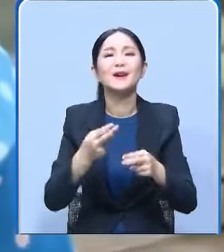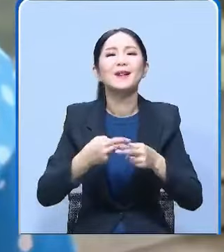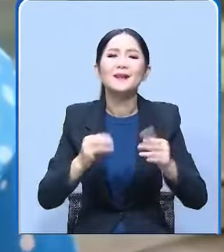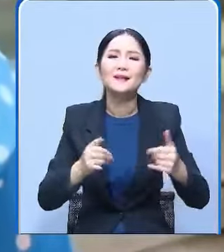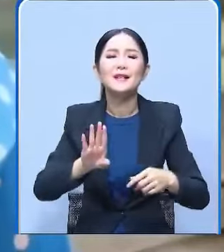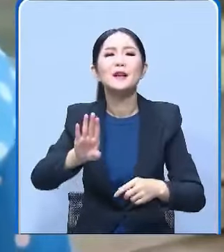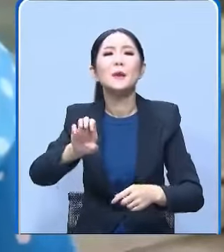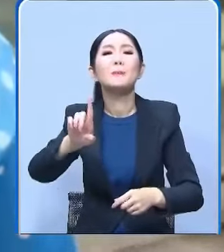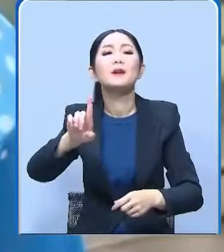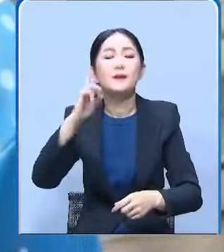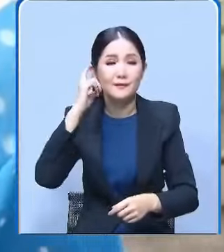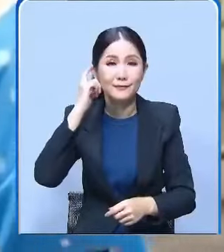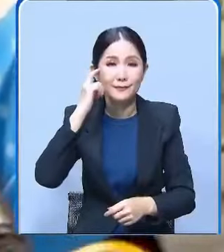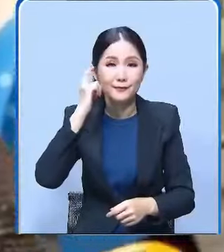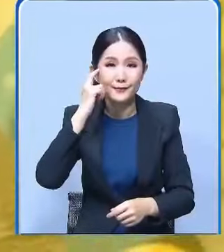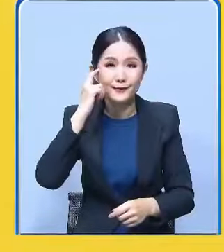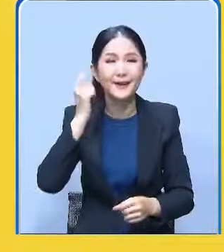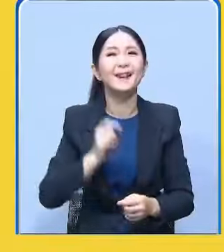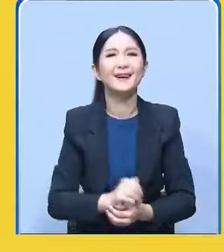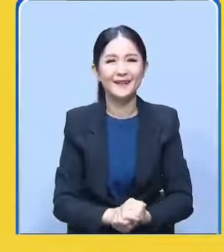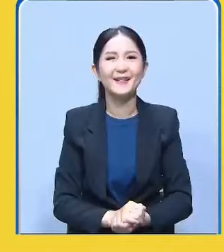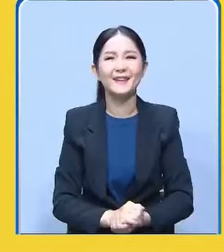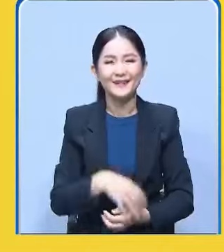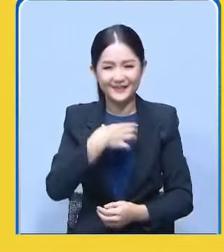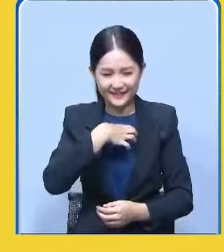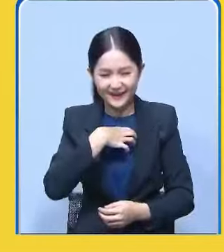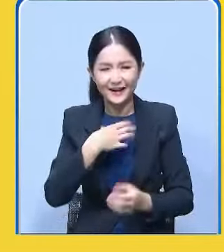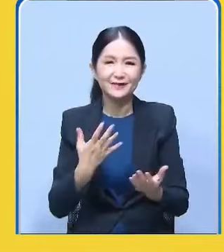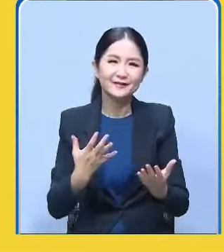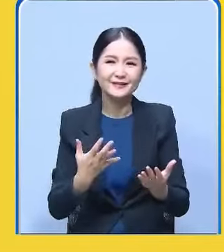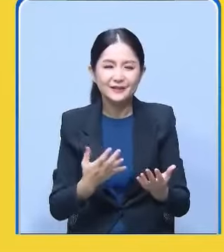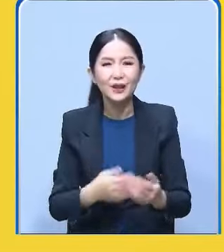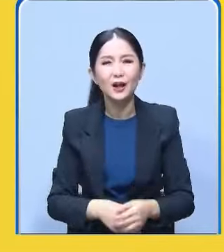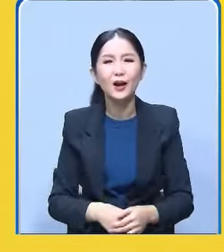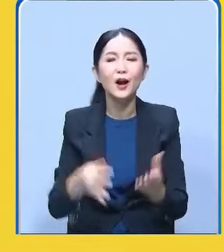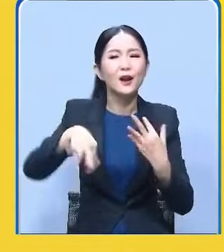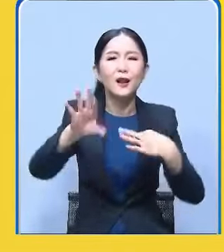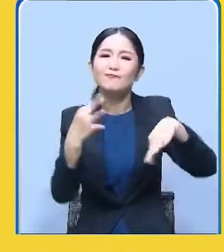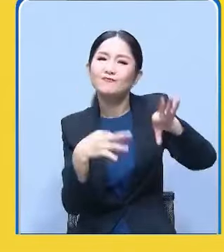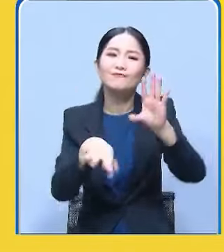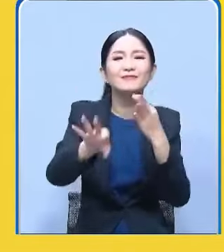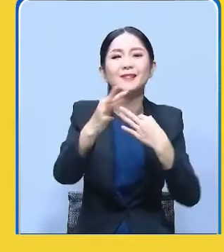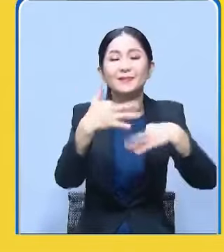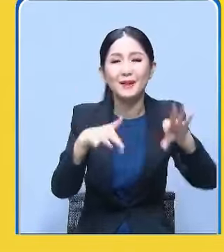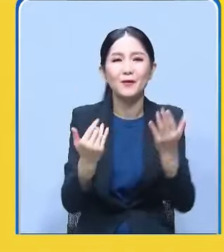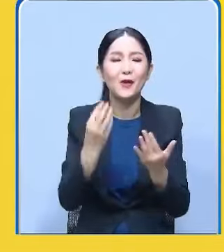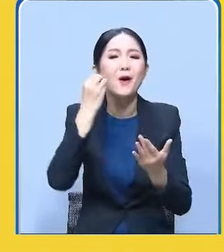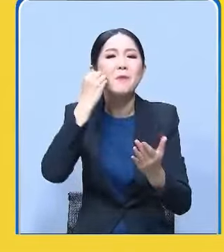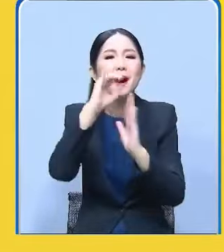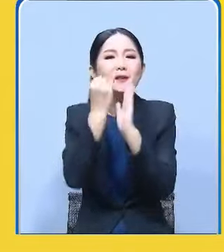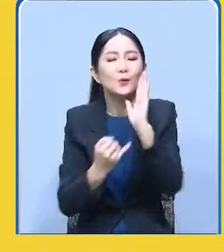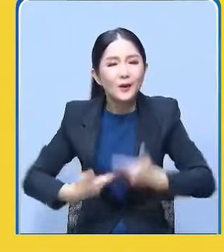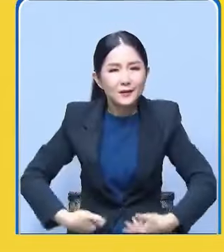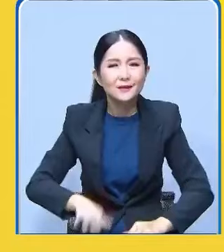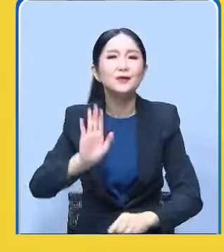าะได้ยินข่าวแว่วๆว่าจะรับหมอลำมาต้อนรับน้องบีที่บ้านเกิดนะคะ คือนอกจากทัพนักกีฬาแล้วเนี่ยเราต้องบ